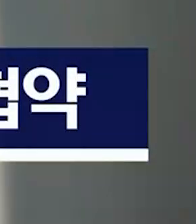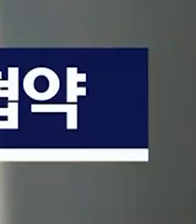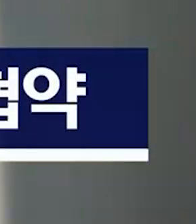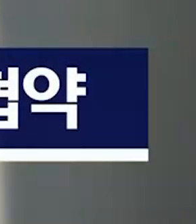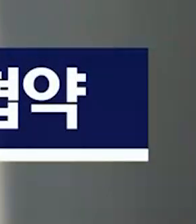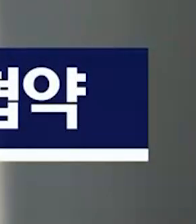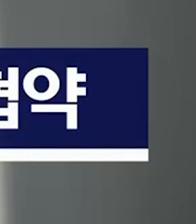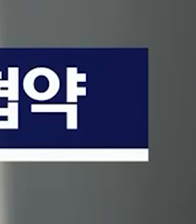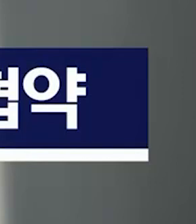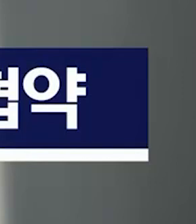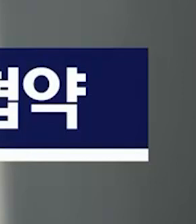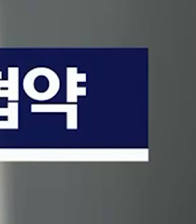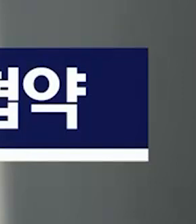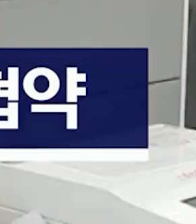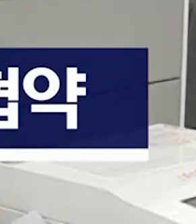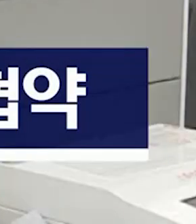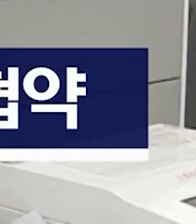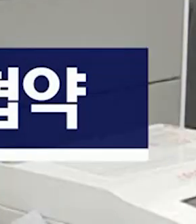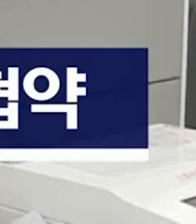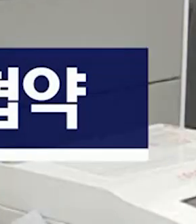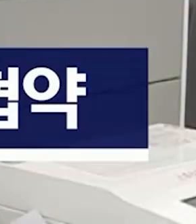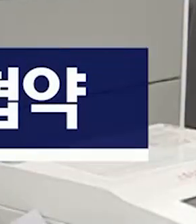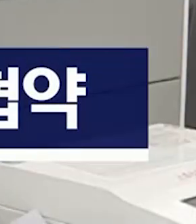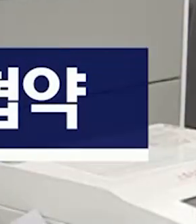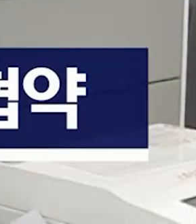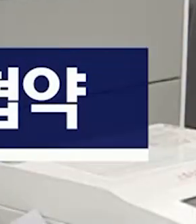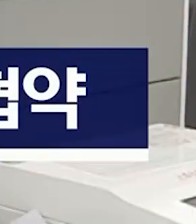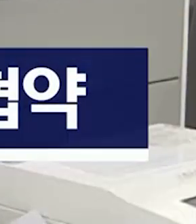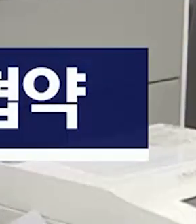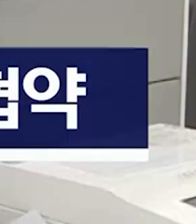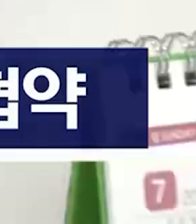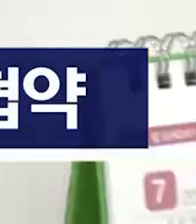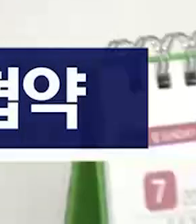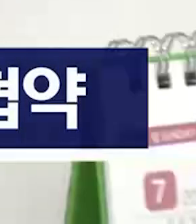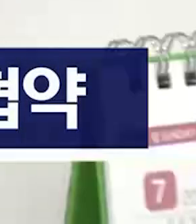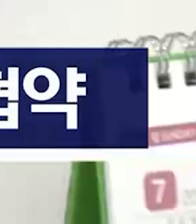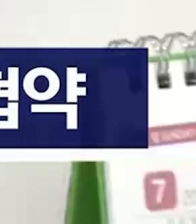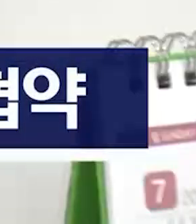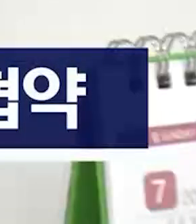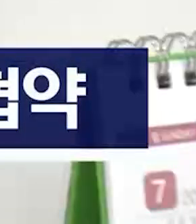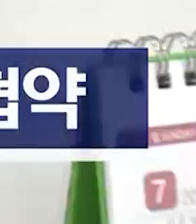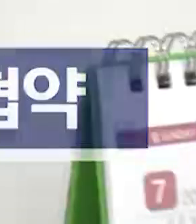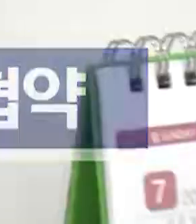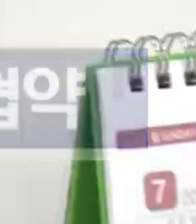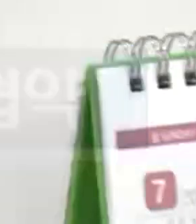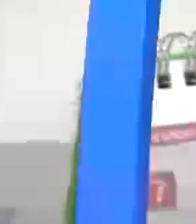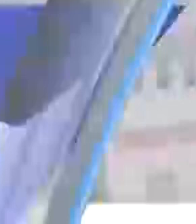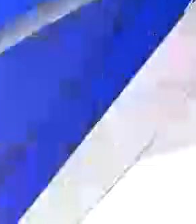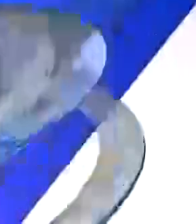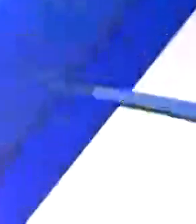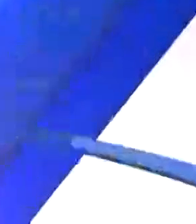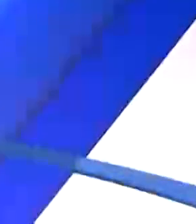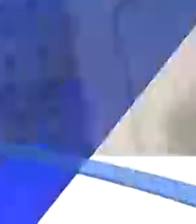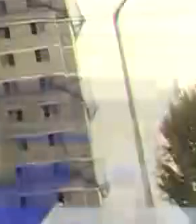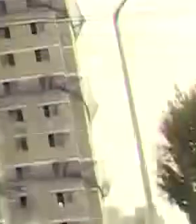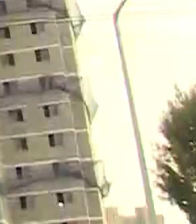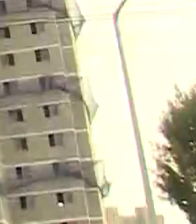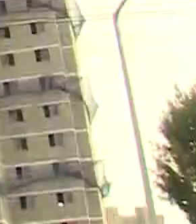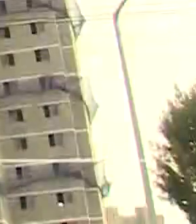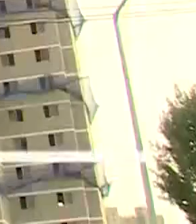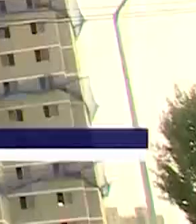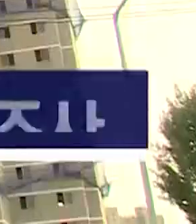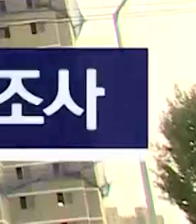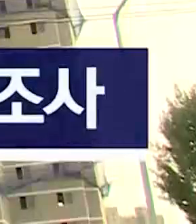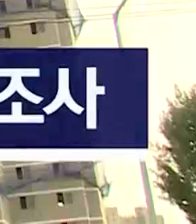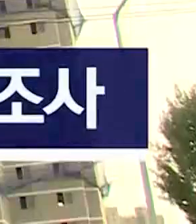밀실에서 2천억 원대의 MOU를 체결하고 주민 반대 청원까지 묵살한 걸로 드러났습니다. 집중 취재했습니다.